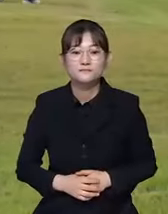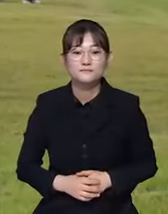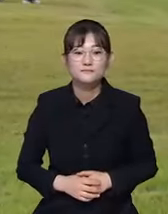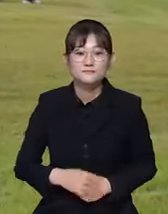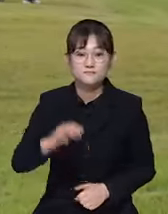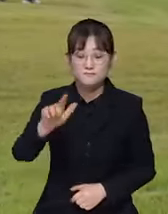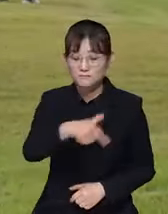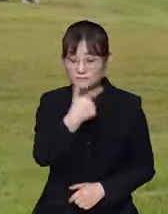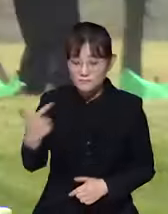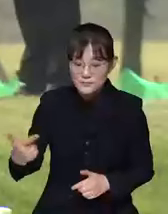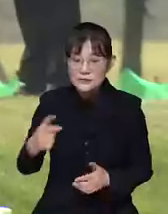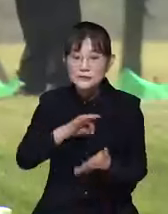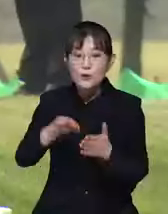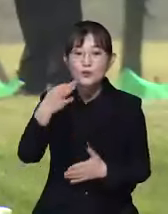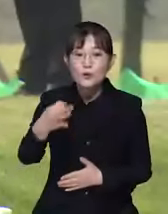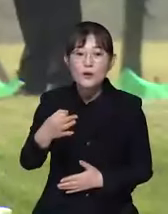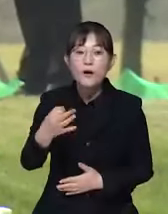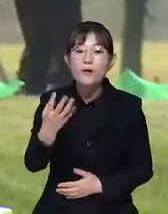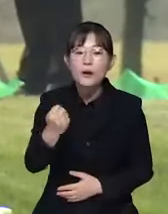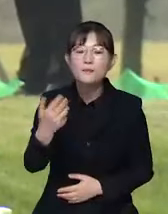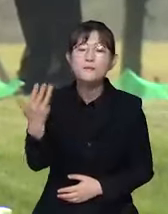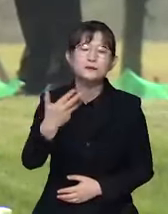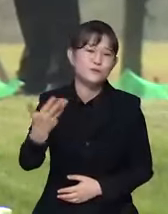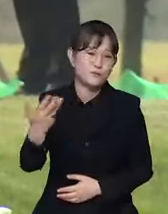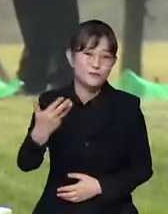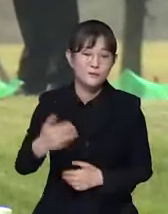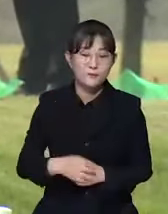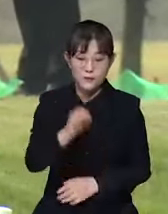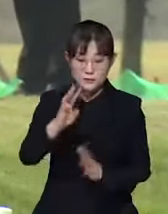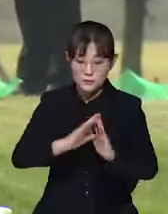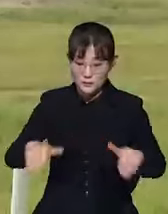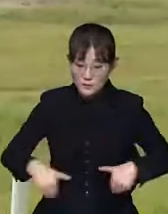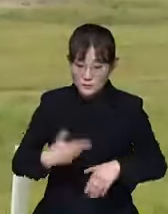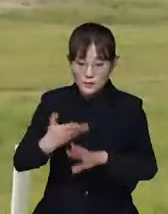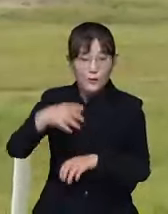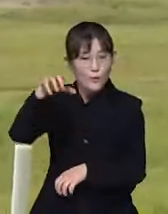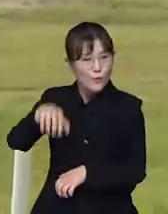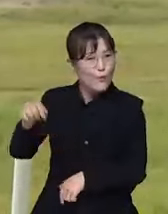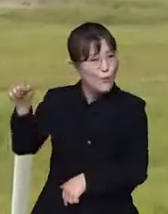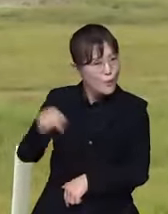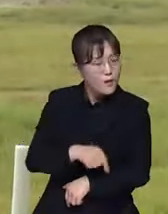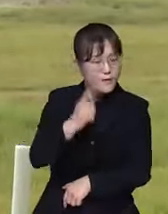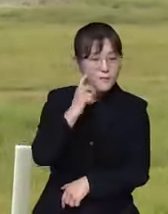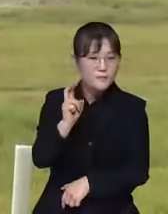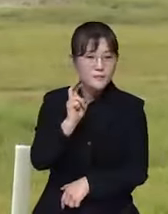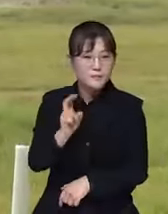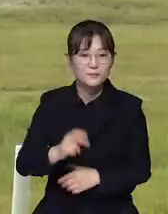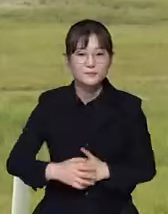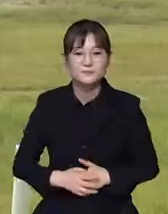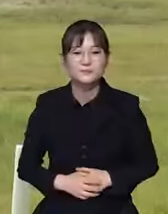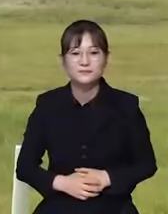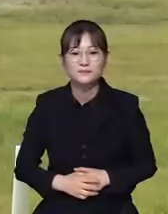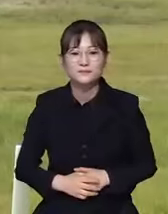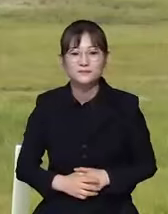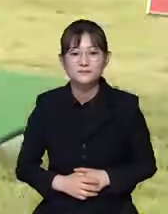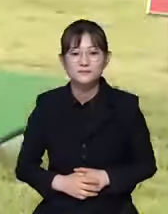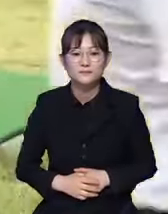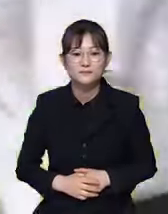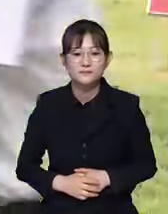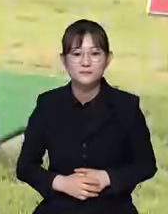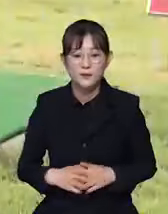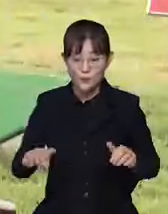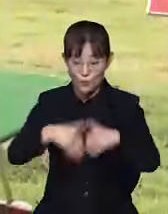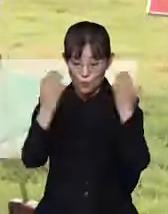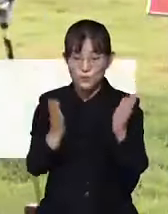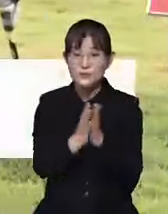하루 입장료 8,000원이라는 가격에 광주 전남은 물론 타지역 시민들도 많이 이용할 것으로 예상됩니다 어 대한민국의